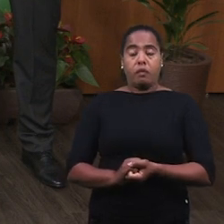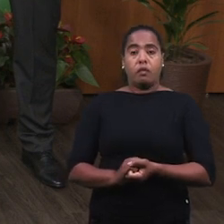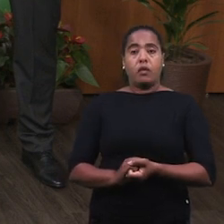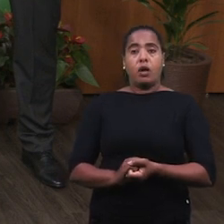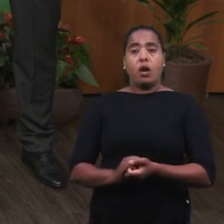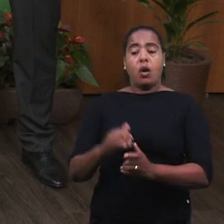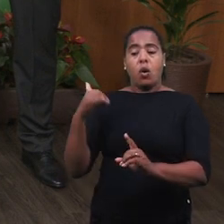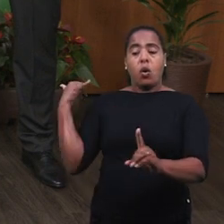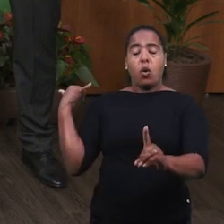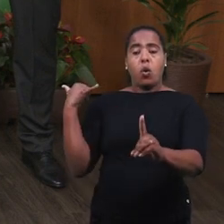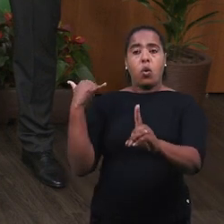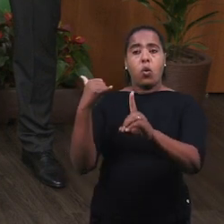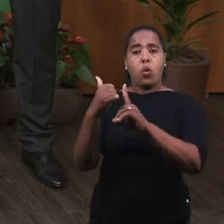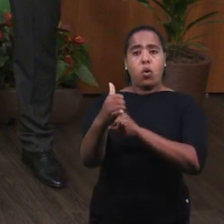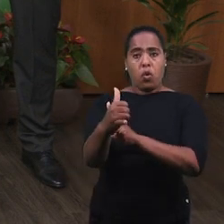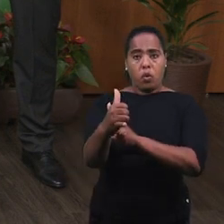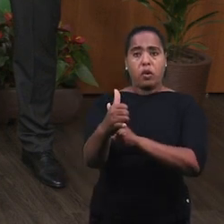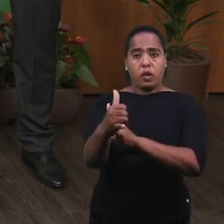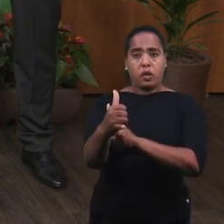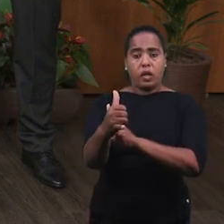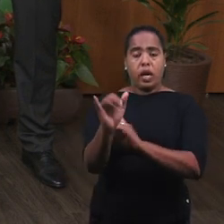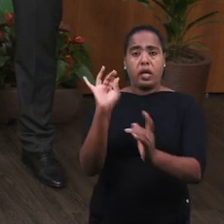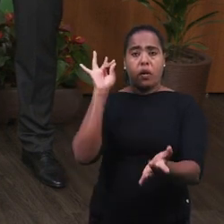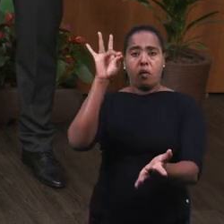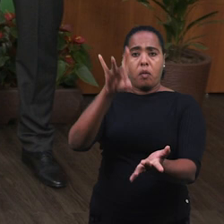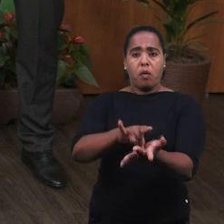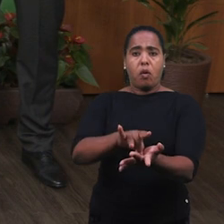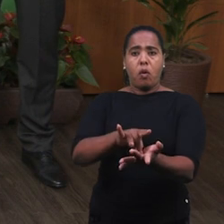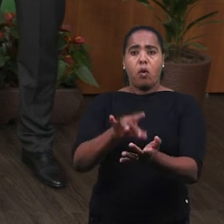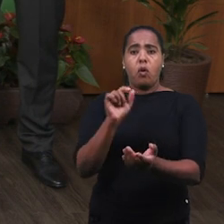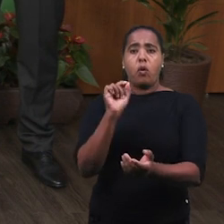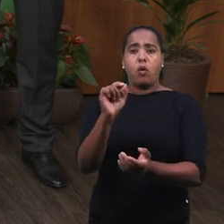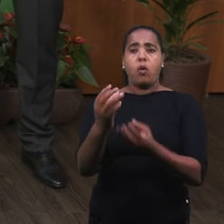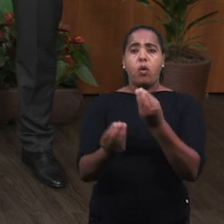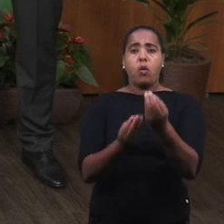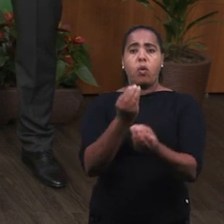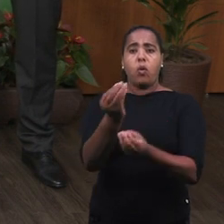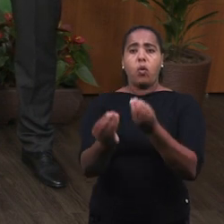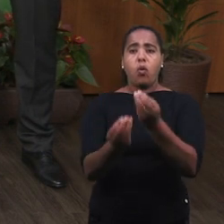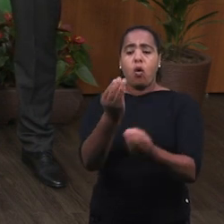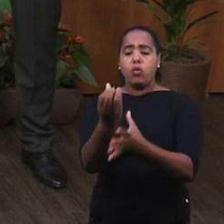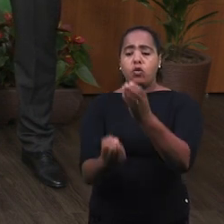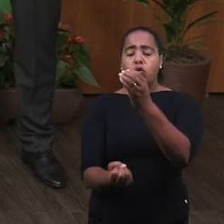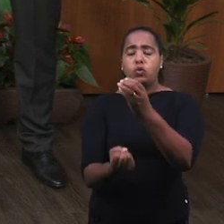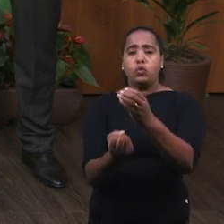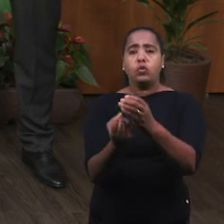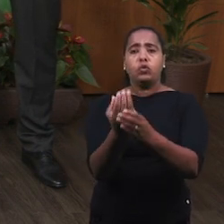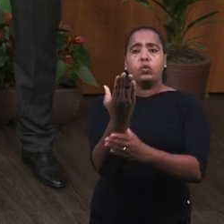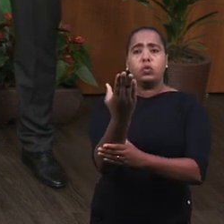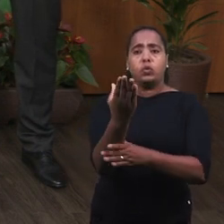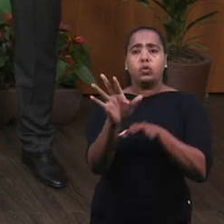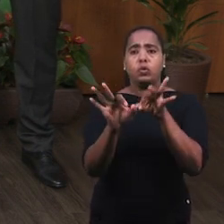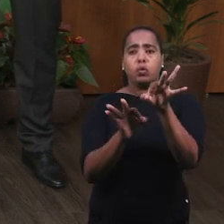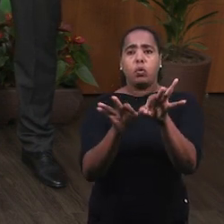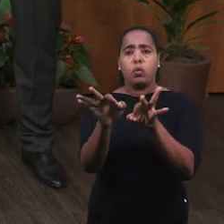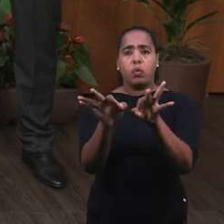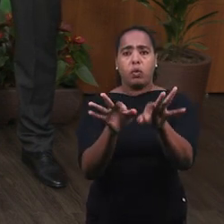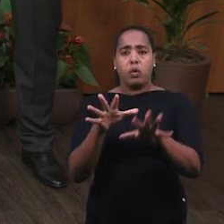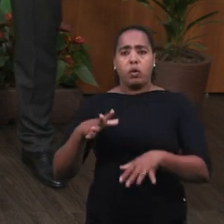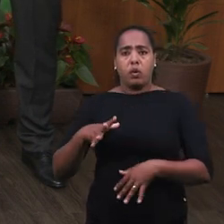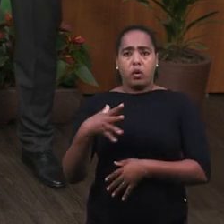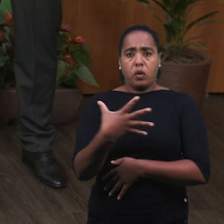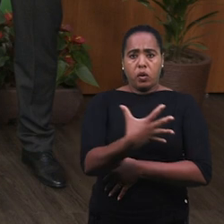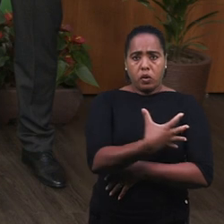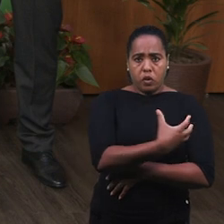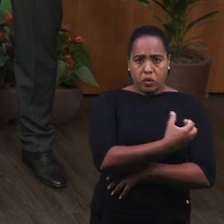Parce que le prophétique met en évidence tel comme se donne le projet